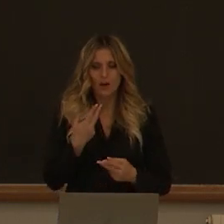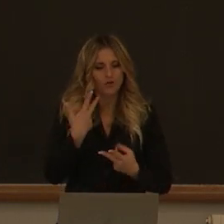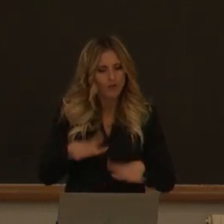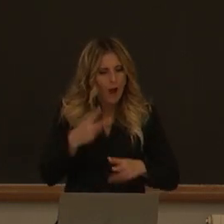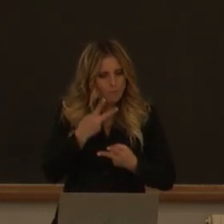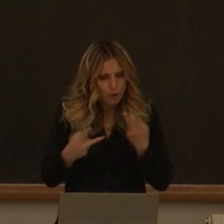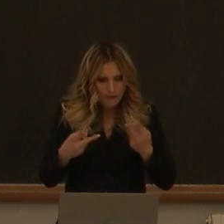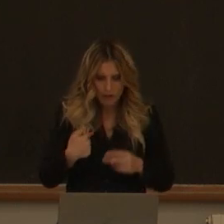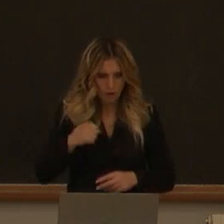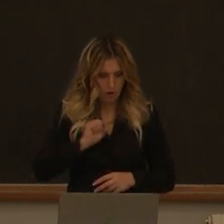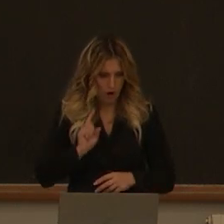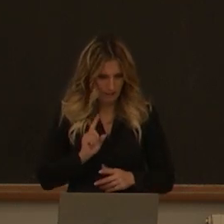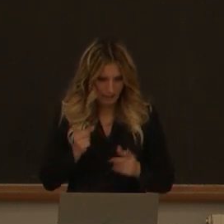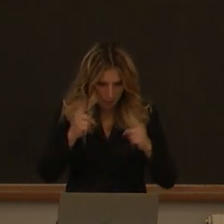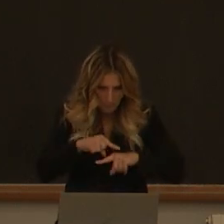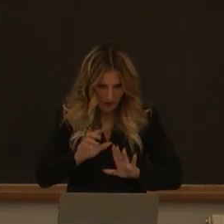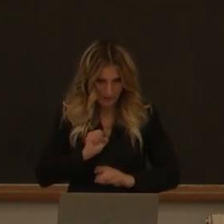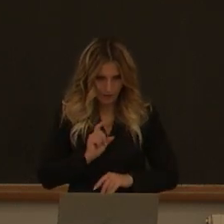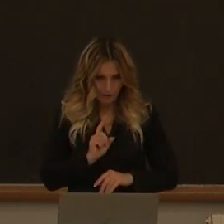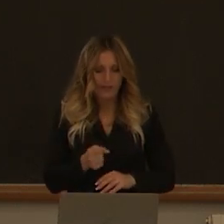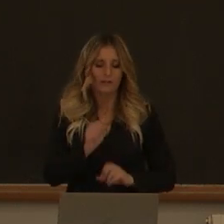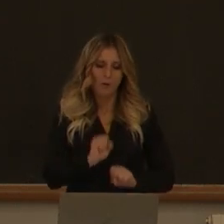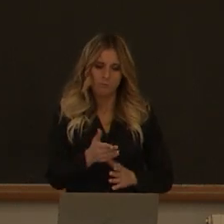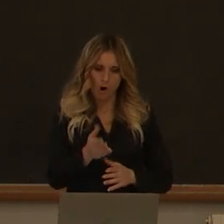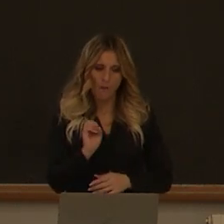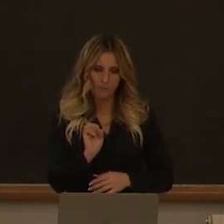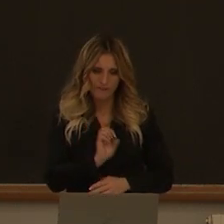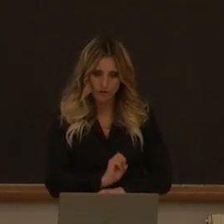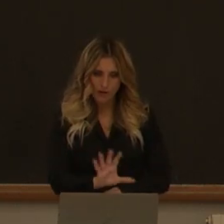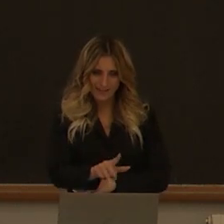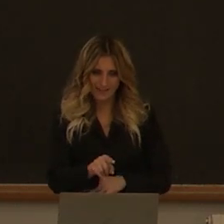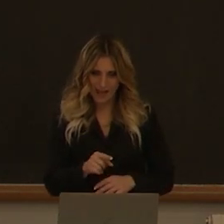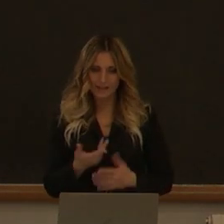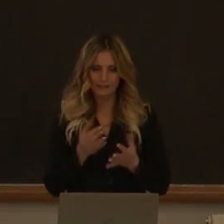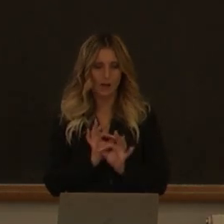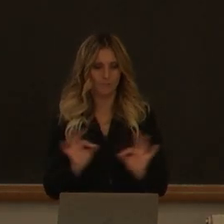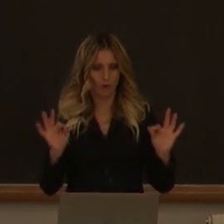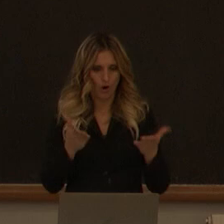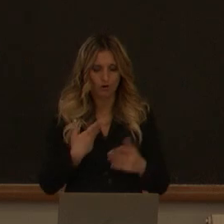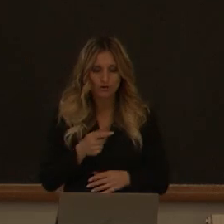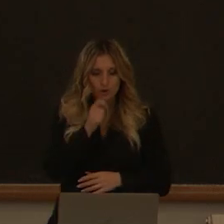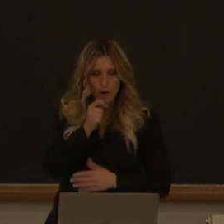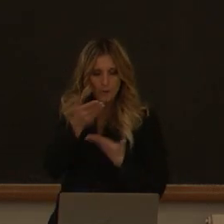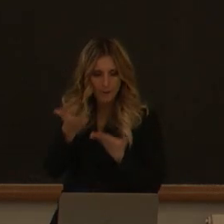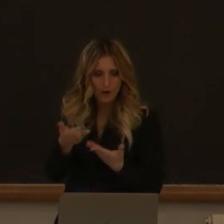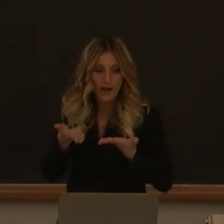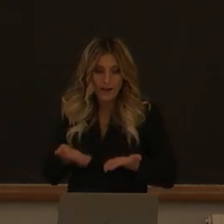ci tradiscano, quindi le possiamo rilanciare, professor Dainese. Eccole qui, a lei la parola e